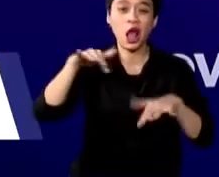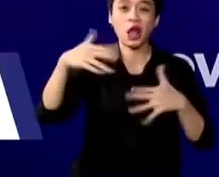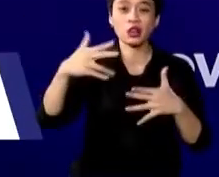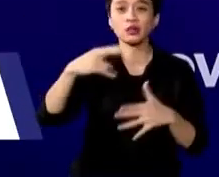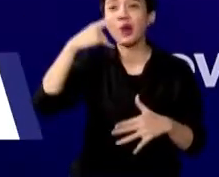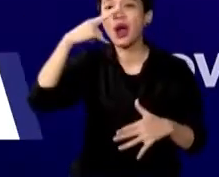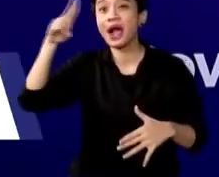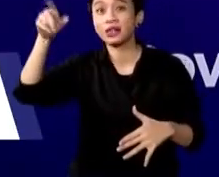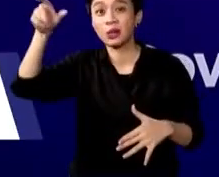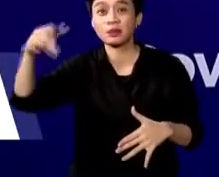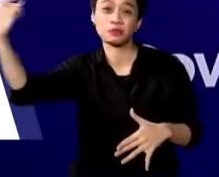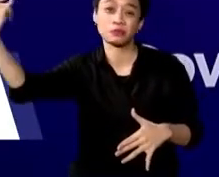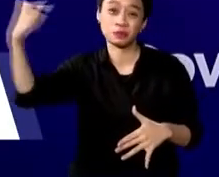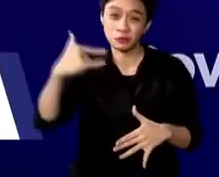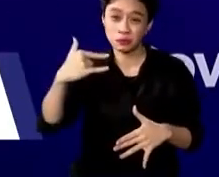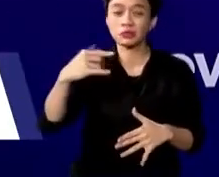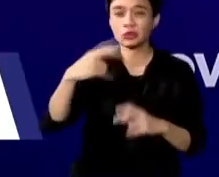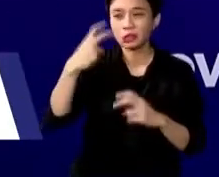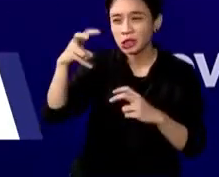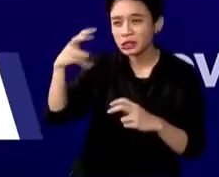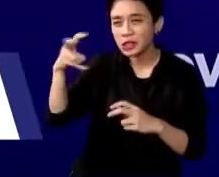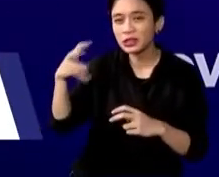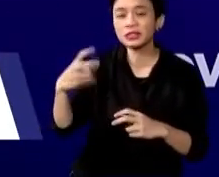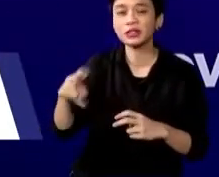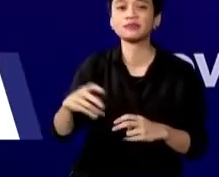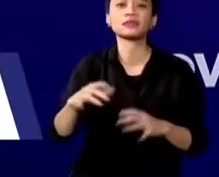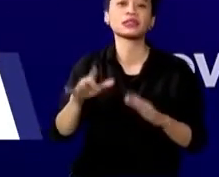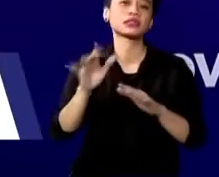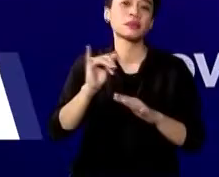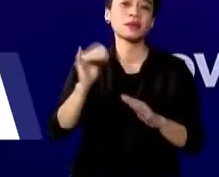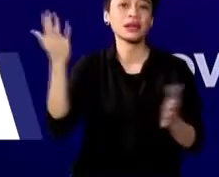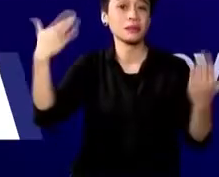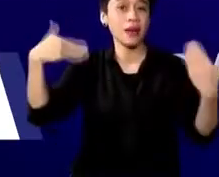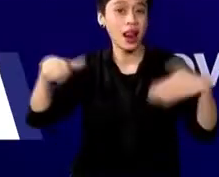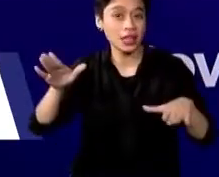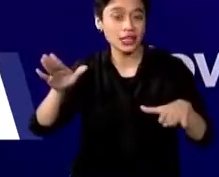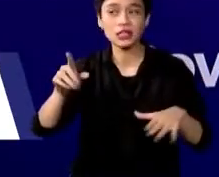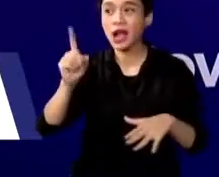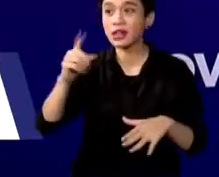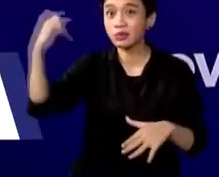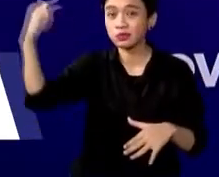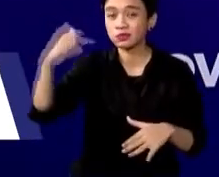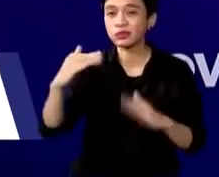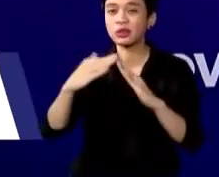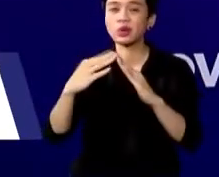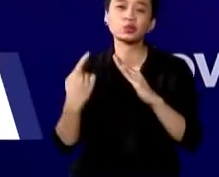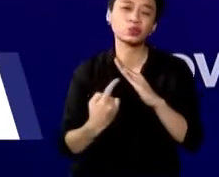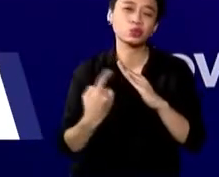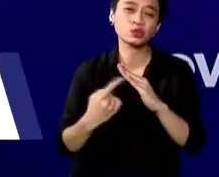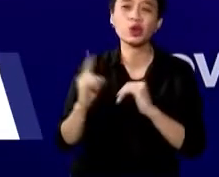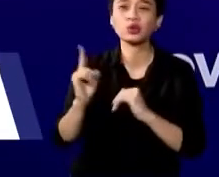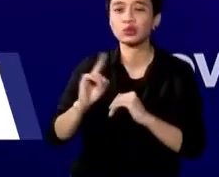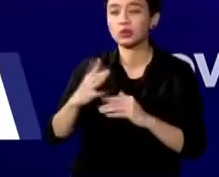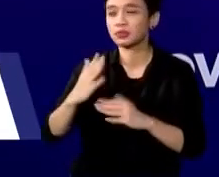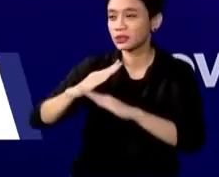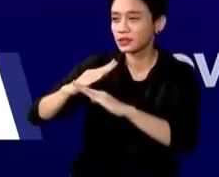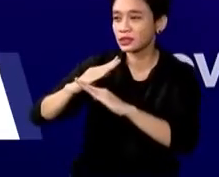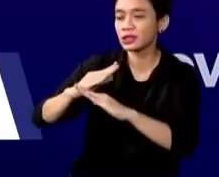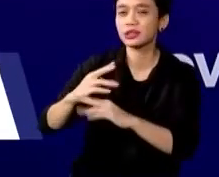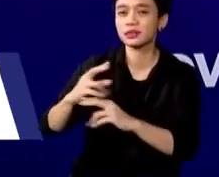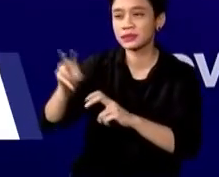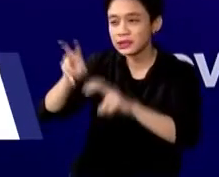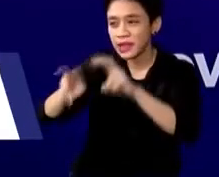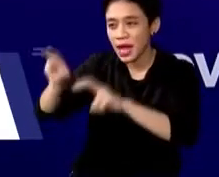bagaimana di Bali dilakukan berbagai ee isolasi dan kemudian pencegahan dan pemeriksaan dan di kala